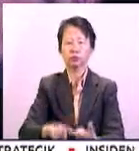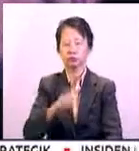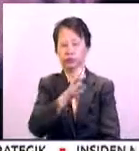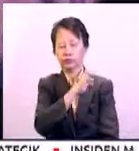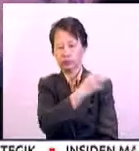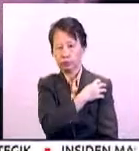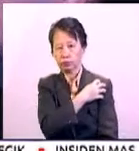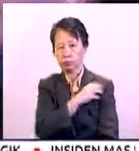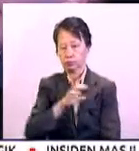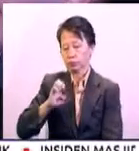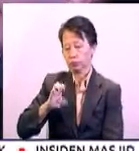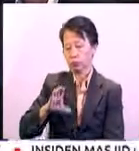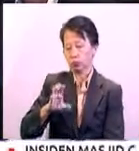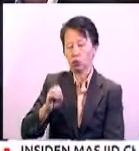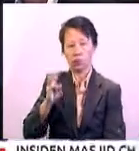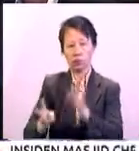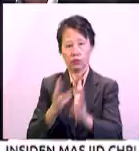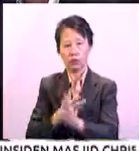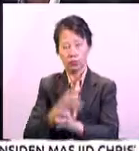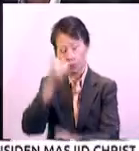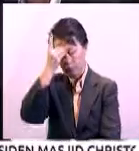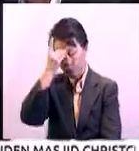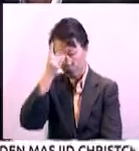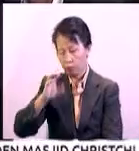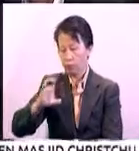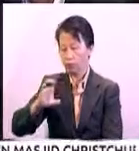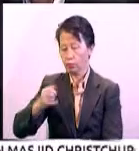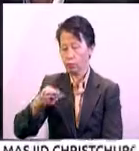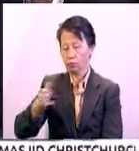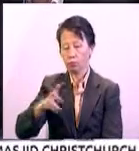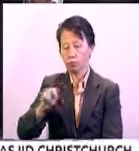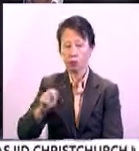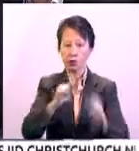World Development Group Berhad, Datuk Chang Kim Wah berkata